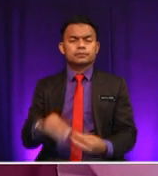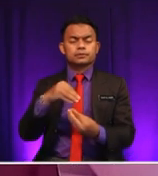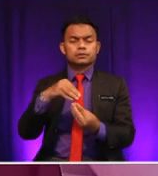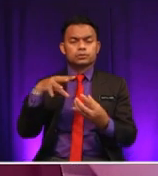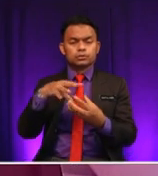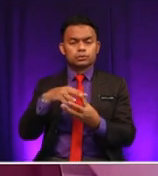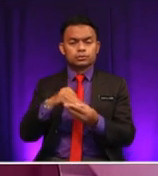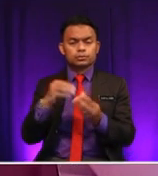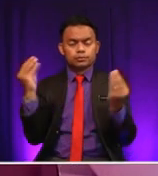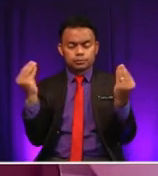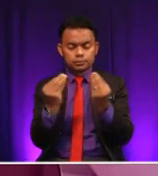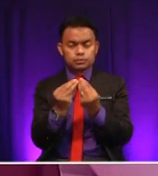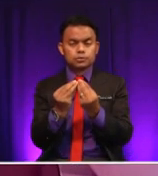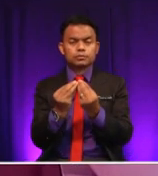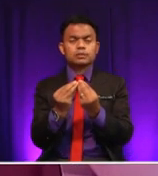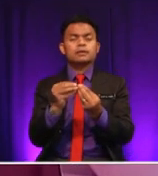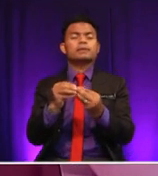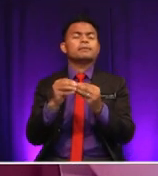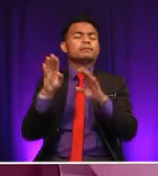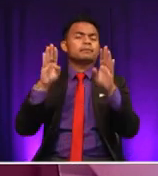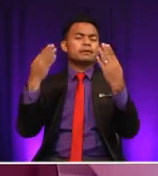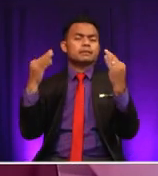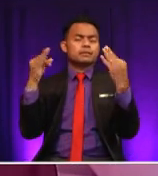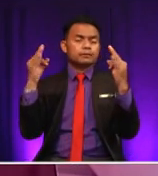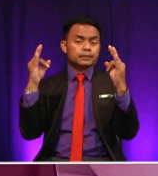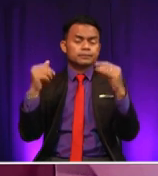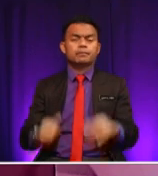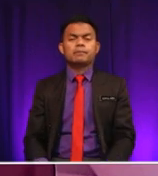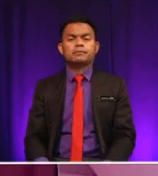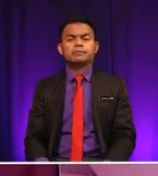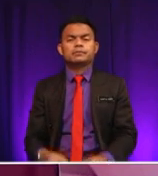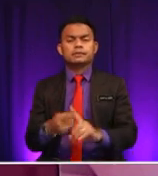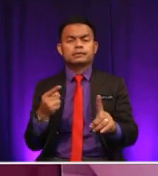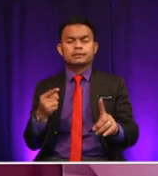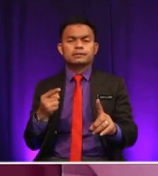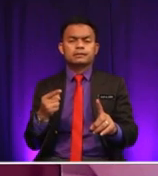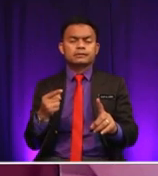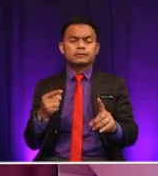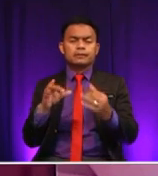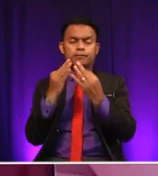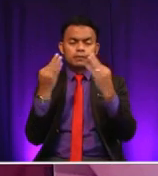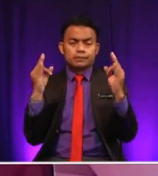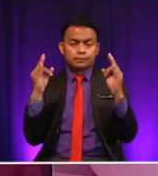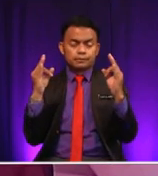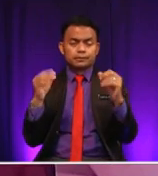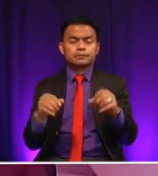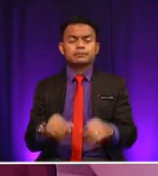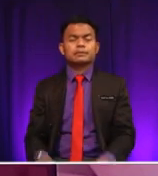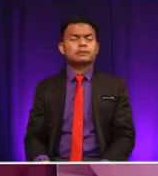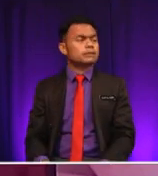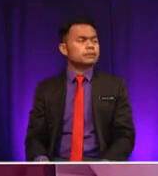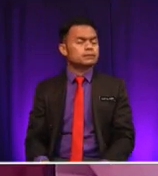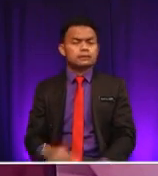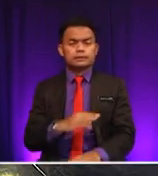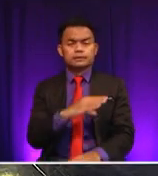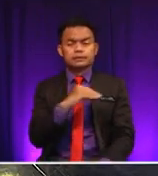10 rangkap 5 rangkap 6 rangka maksudnya dari segi rangka gurindam ini dia berbentuk bebas dan juga